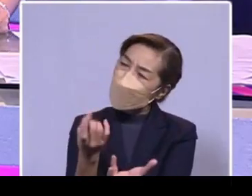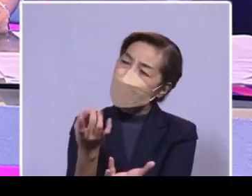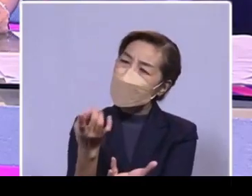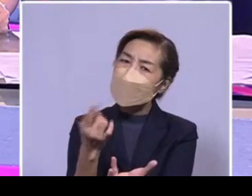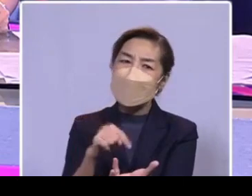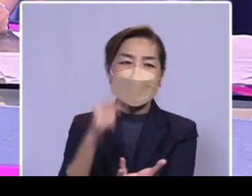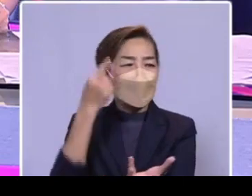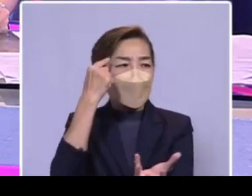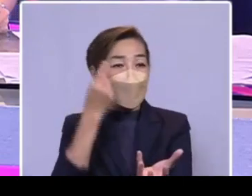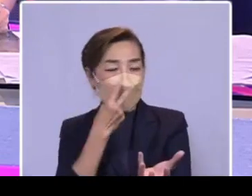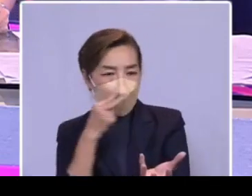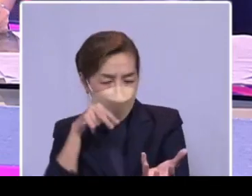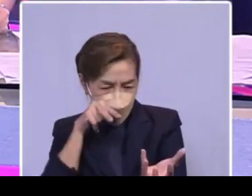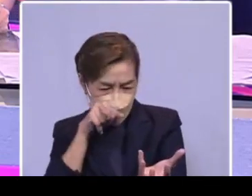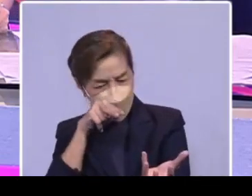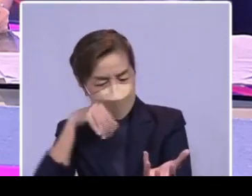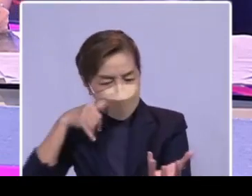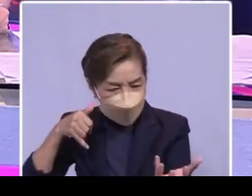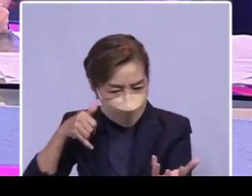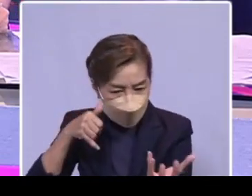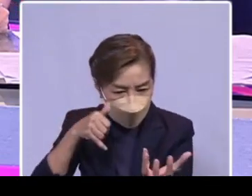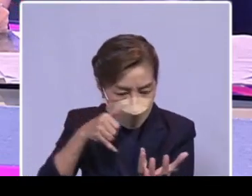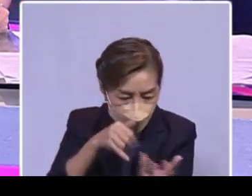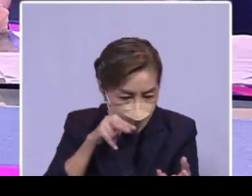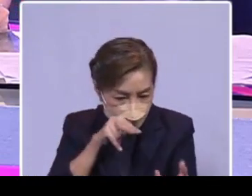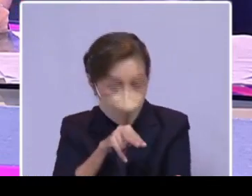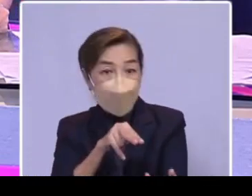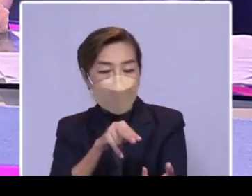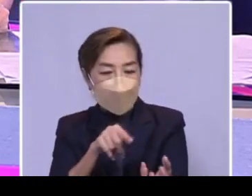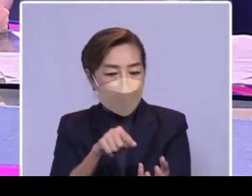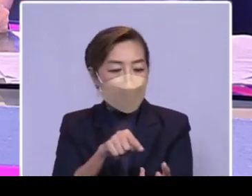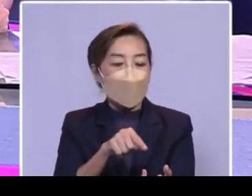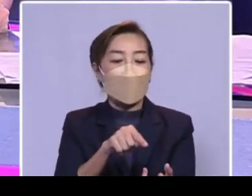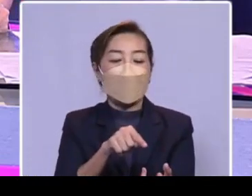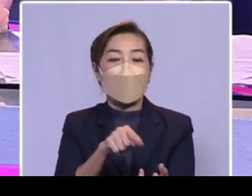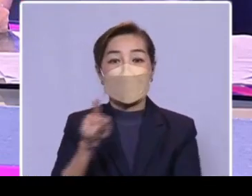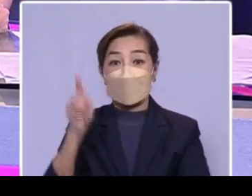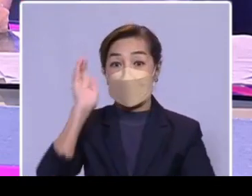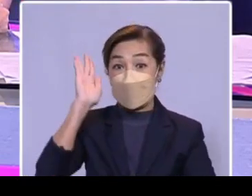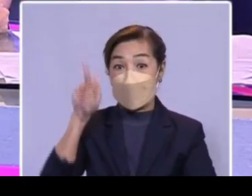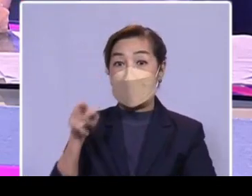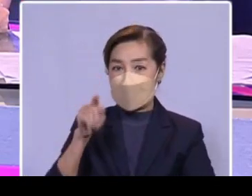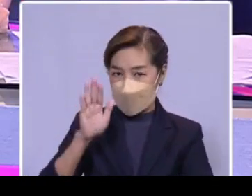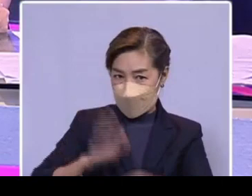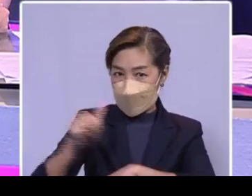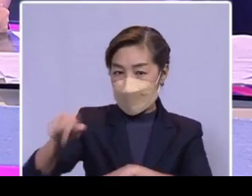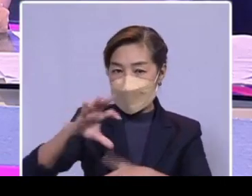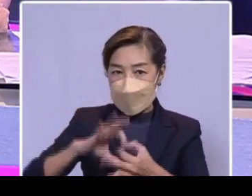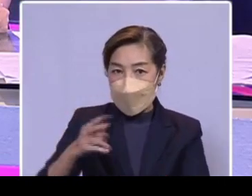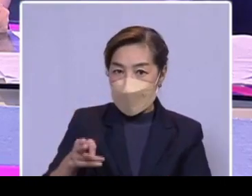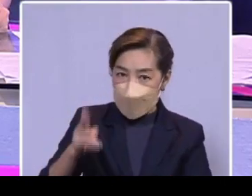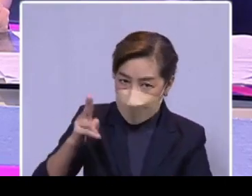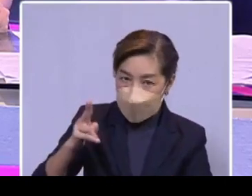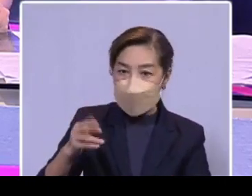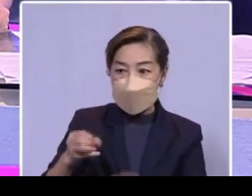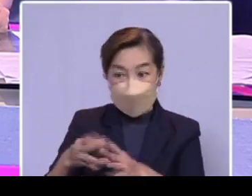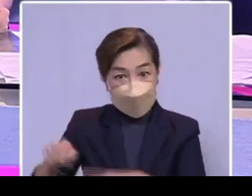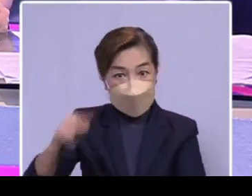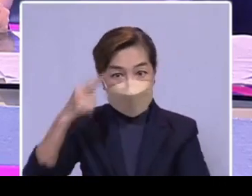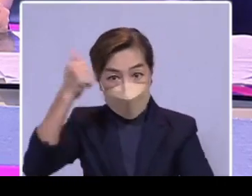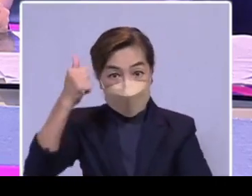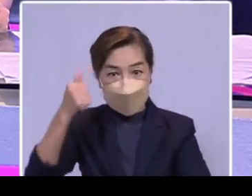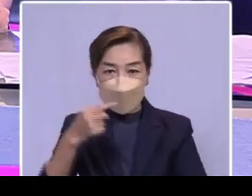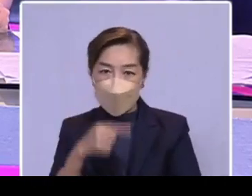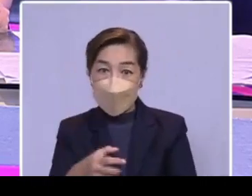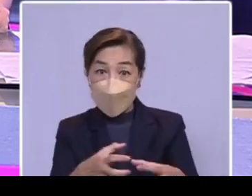พอไปดูใกล้ๆปั๊บโอ้โหอันนี้ต้องชื่นชมนะเพราะดูมีทักษะเรื่องของอาวุธยุทโธปกรณ์มากไอ้